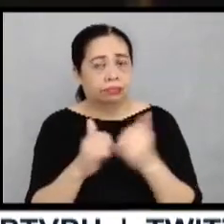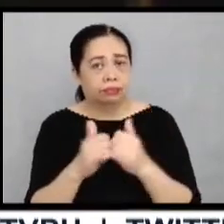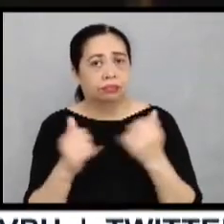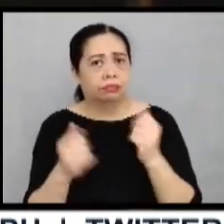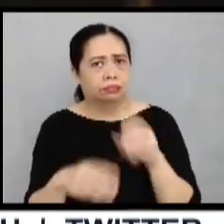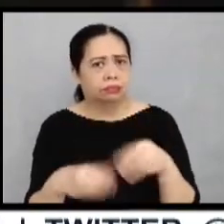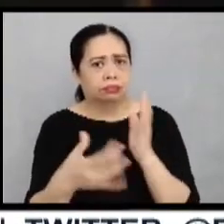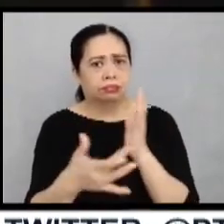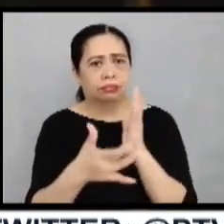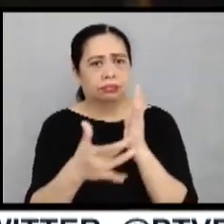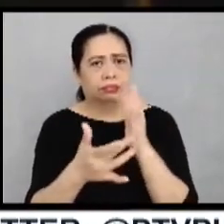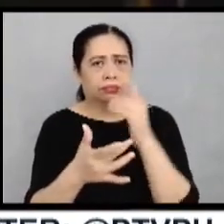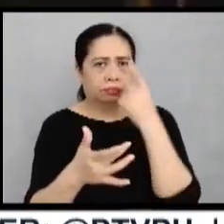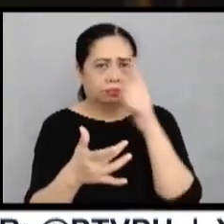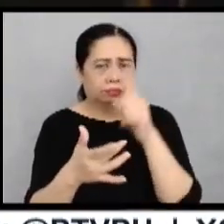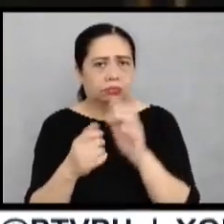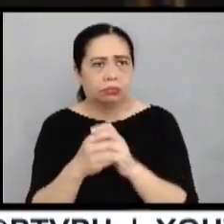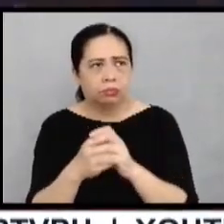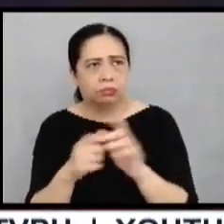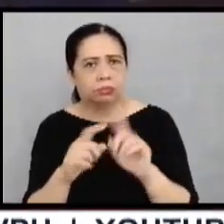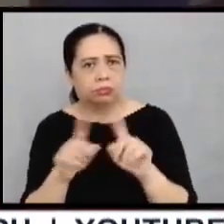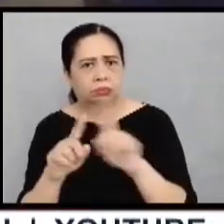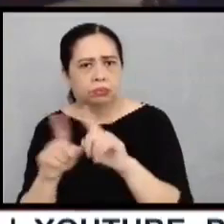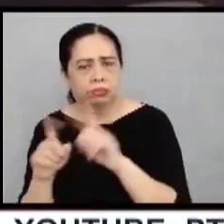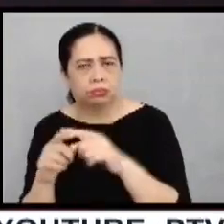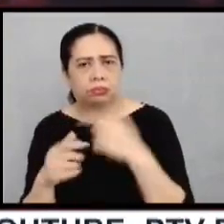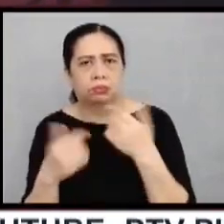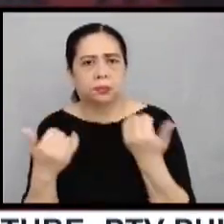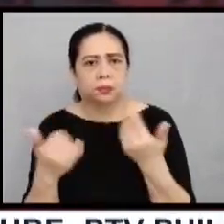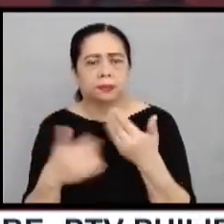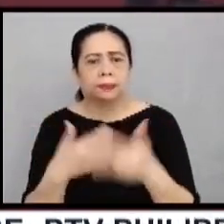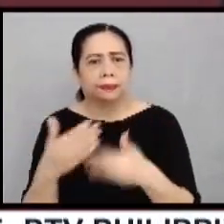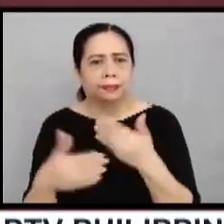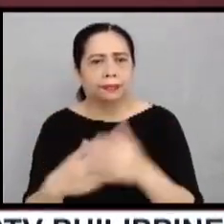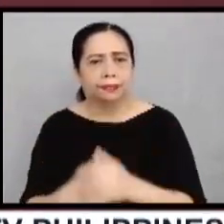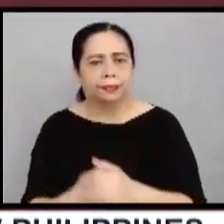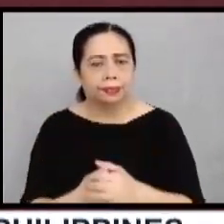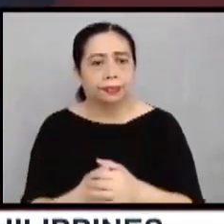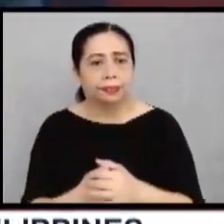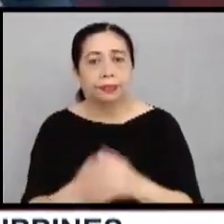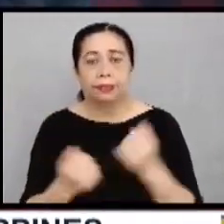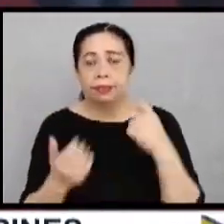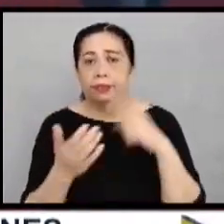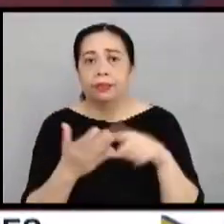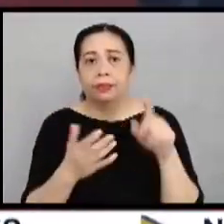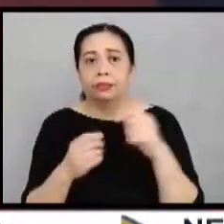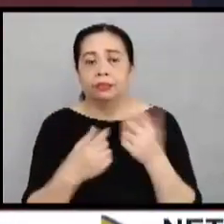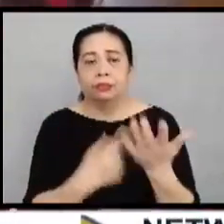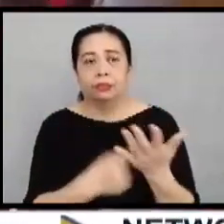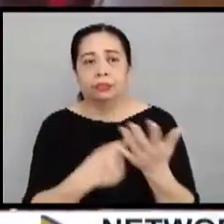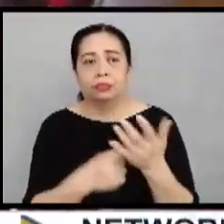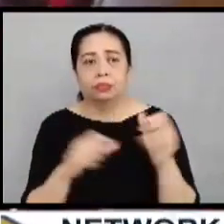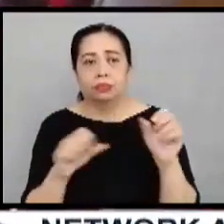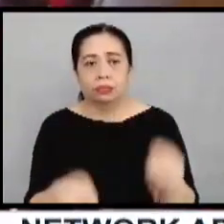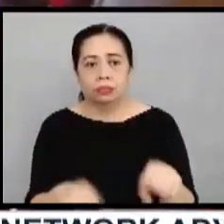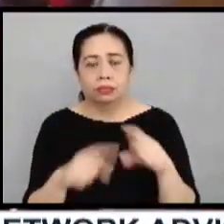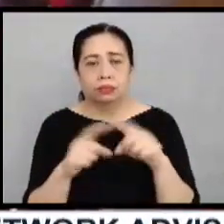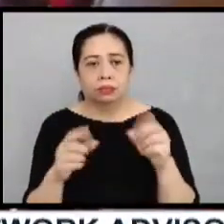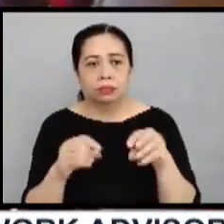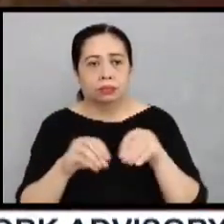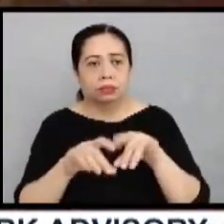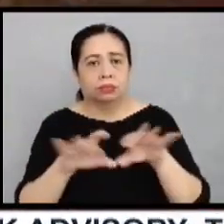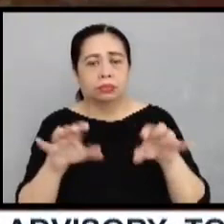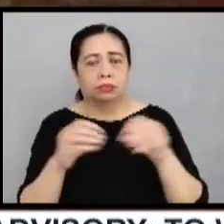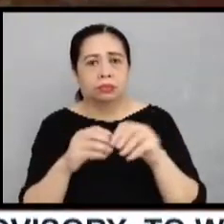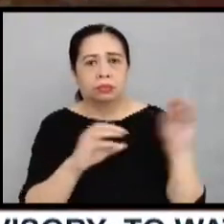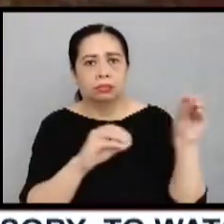technologies for storing raw milk and its processing. Tinalakay na ng gobyerno ng Czech Republic ang posibilidad na pagpapalawig ng migration